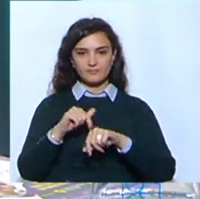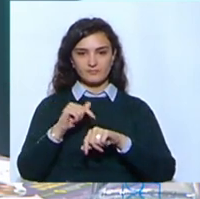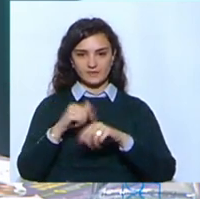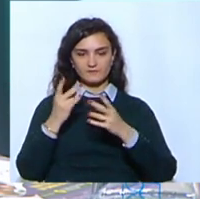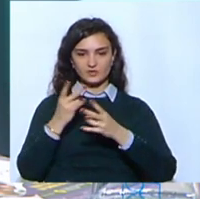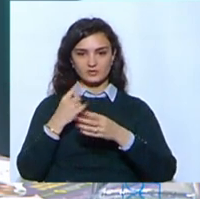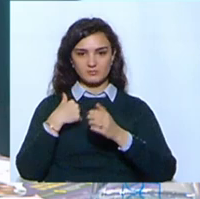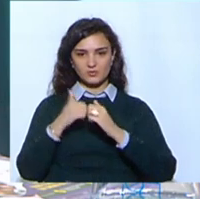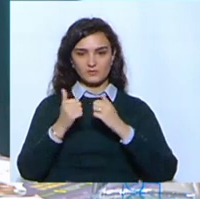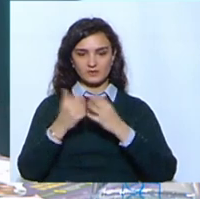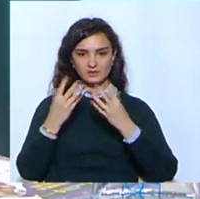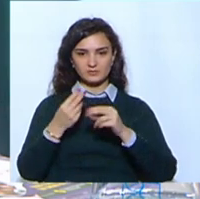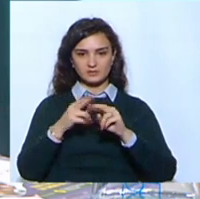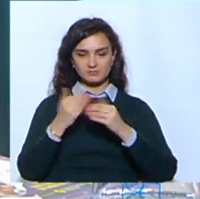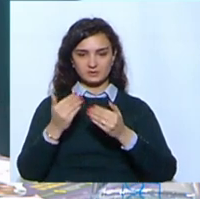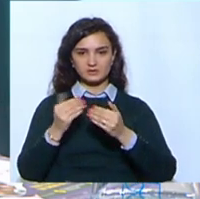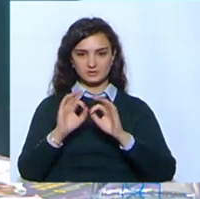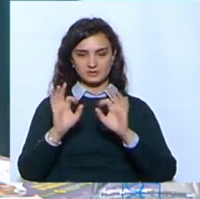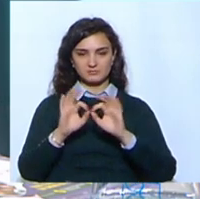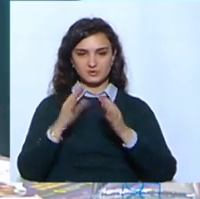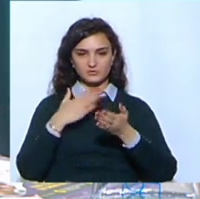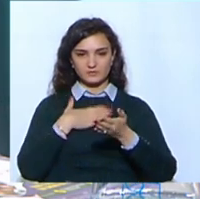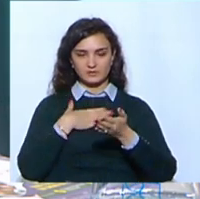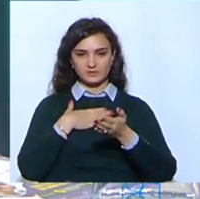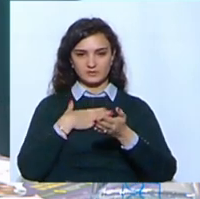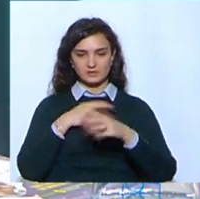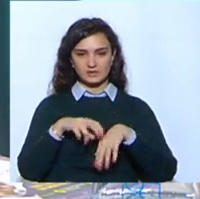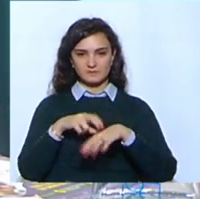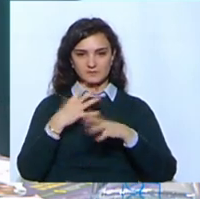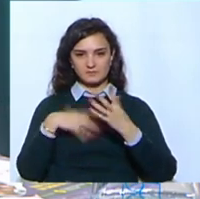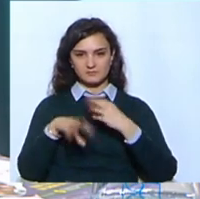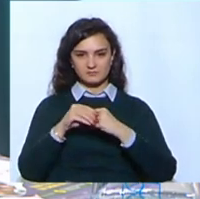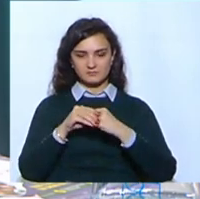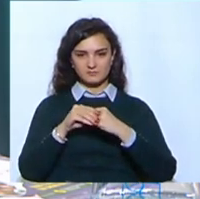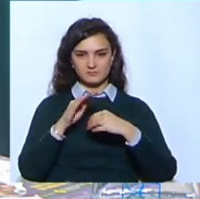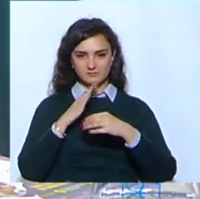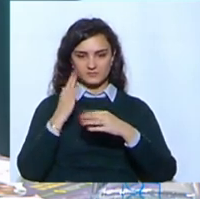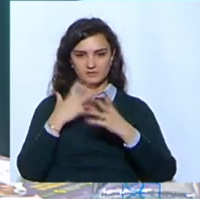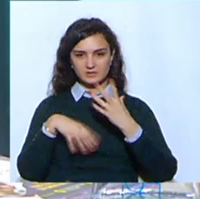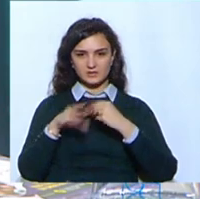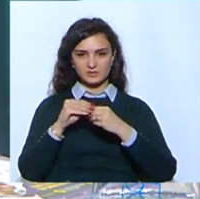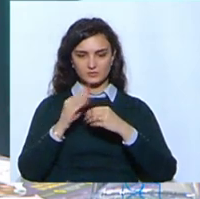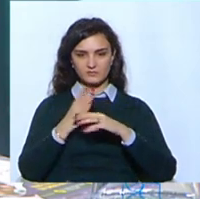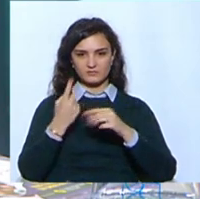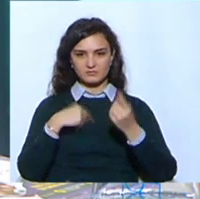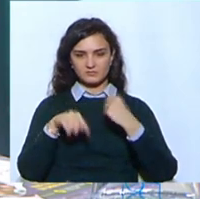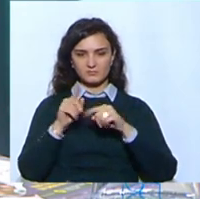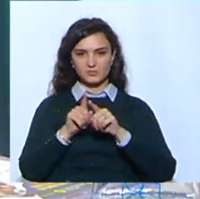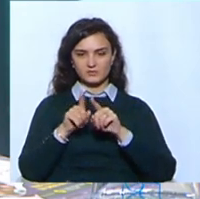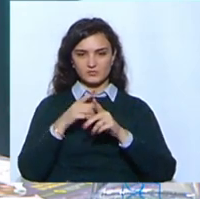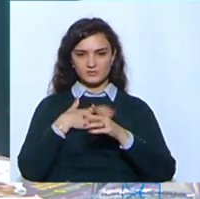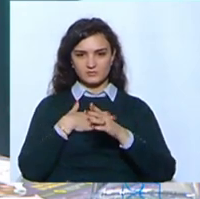გამოცხადება გვჭირდება ყოველდღიურად და ამის დამტკიცება. ჩვენ ექიმებს ბევრი საერთო გვაქვს ერთმანეთთან, მიუხედავად